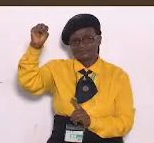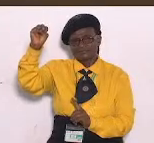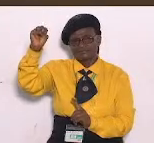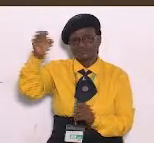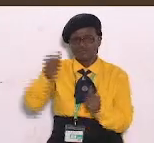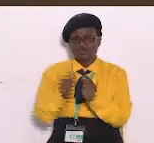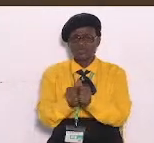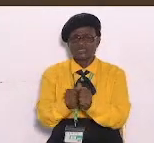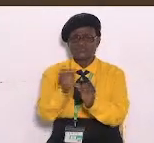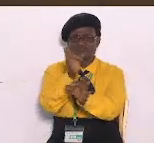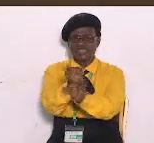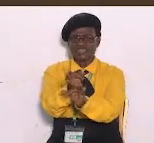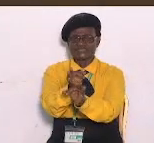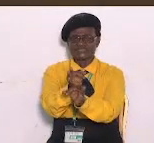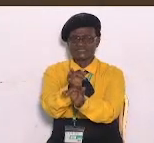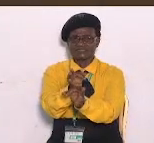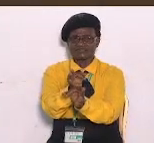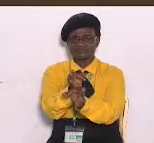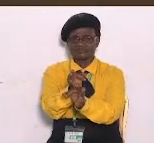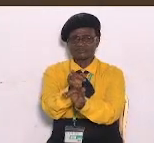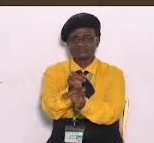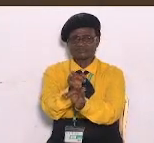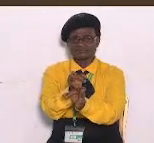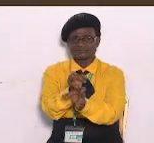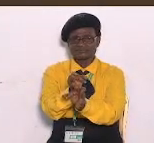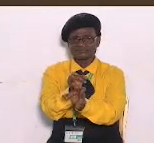plaît avec la